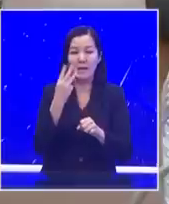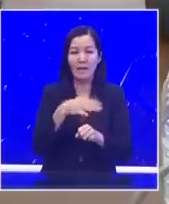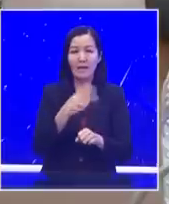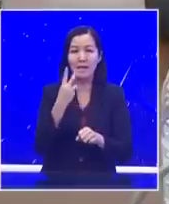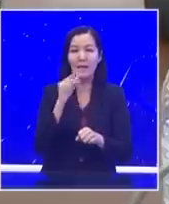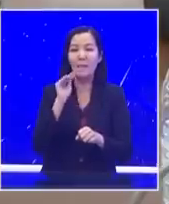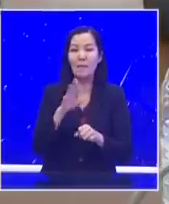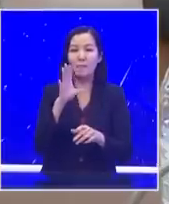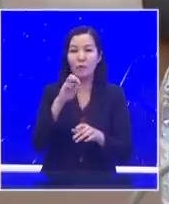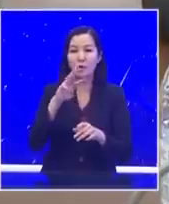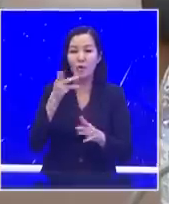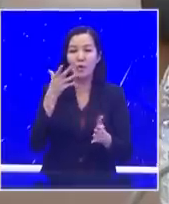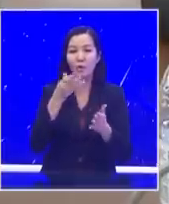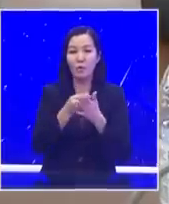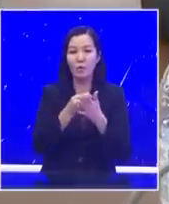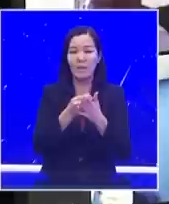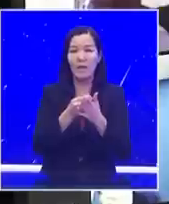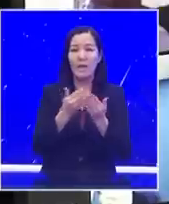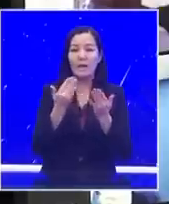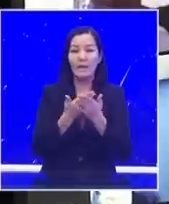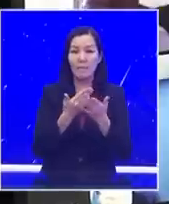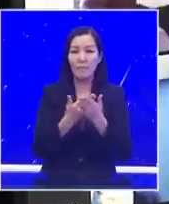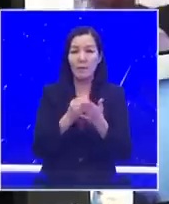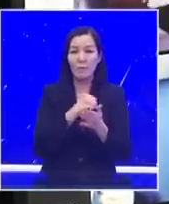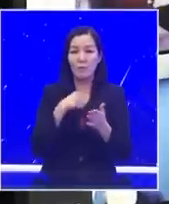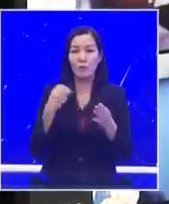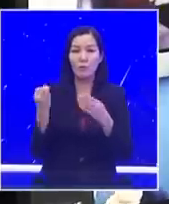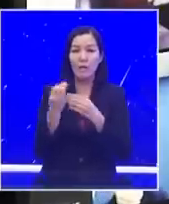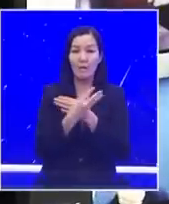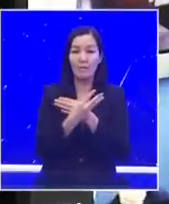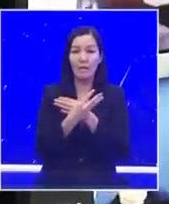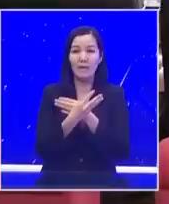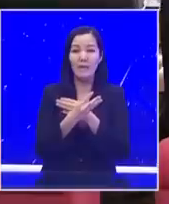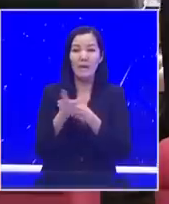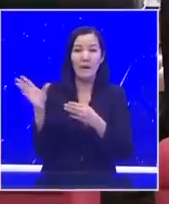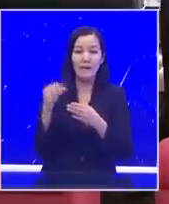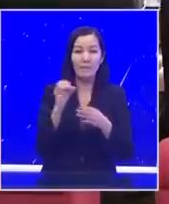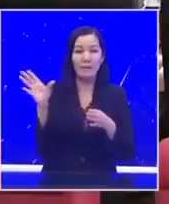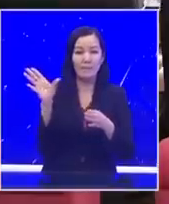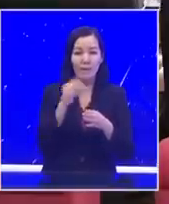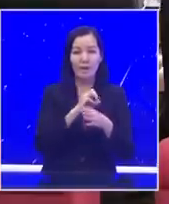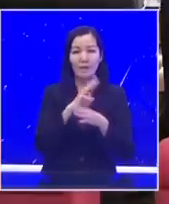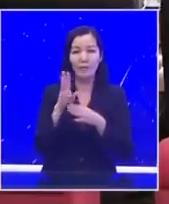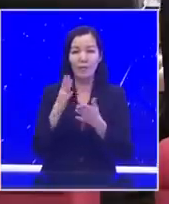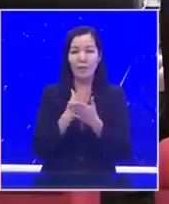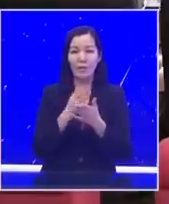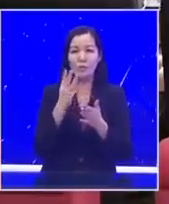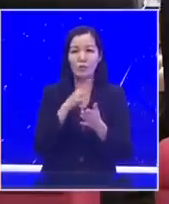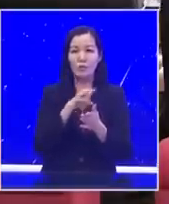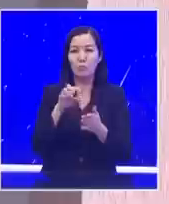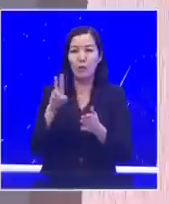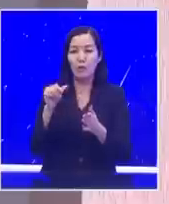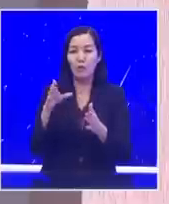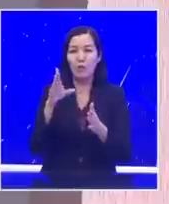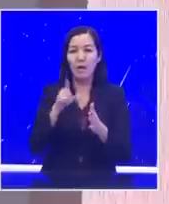төленеді. Қуантарлығы еш жерде тіркелмей, өзін-өзі қамтып келгендерде құралақан қалмайды. Бұл санатқа шамамен 3 миллион адам